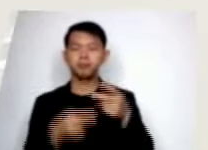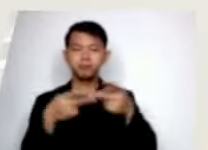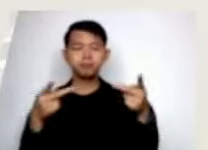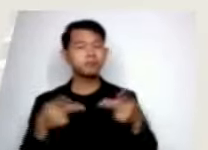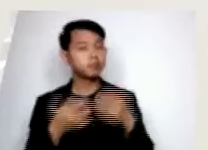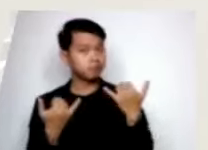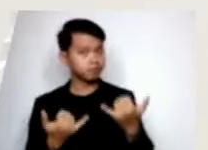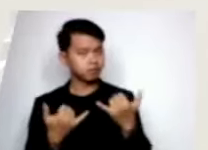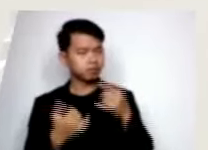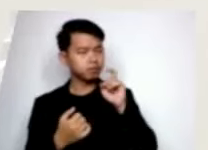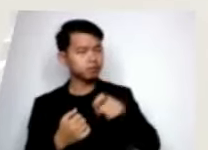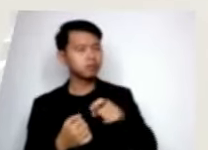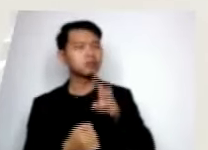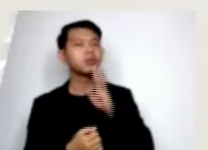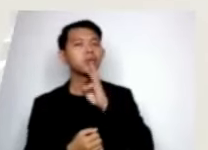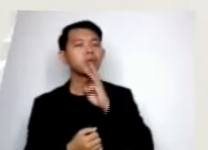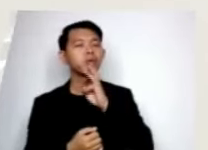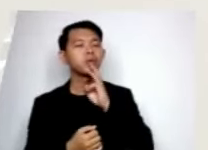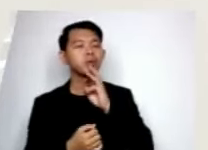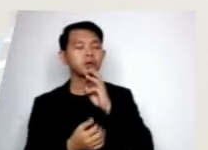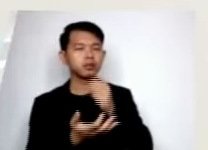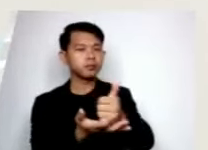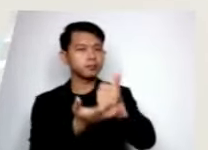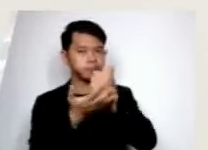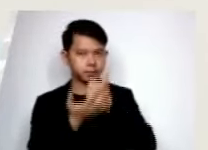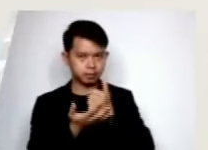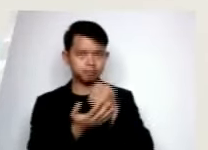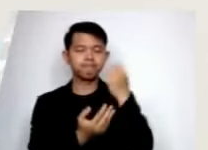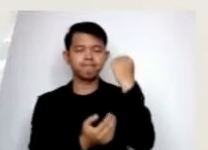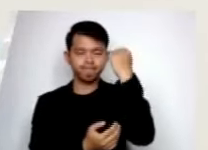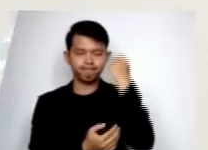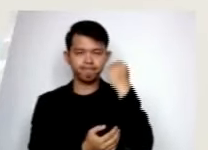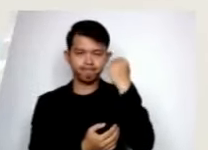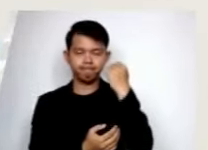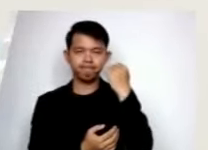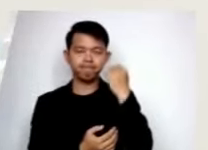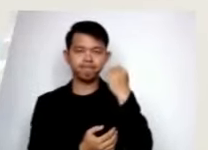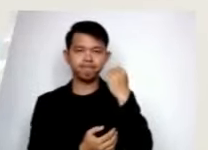ang urgent is natin. And we have already